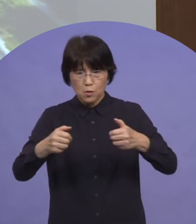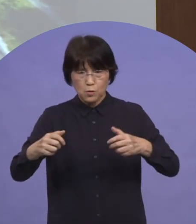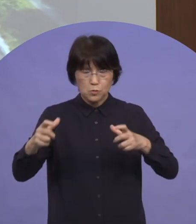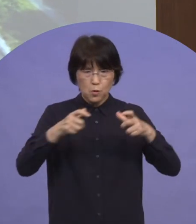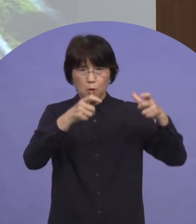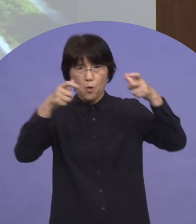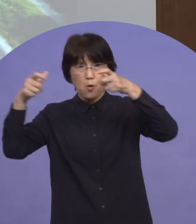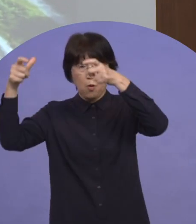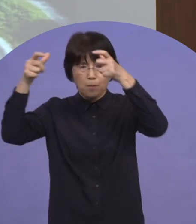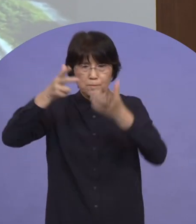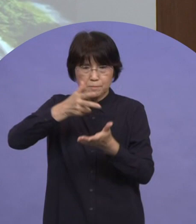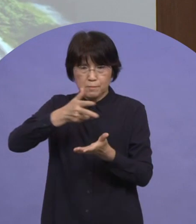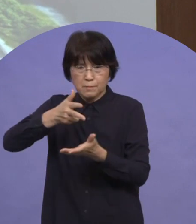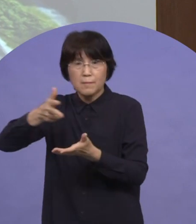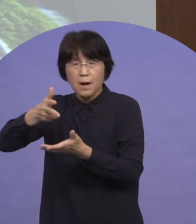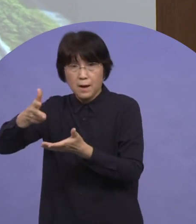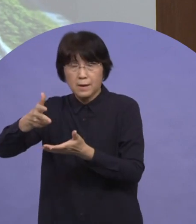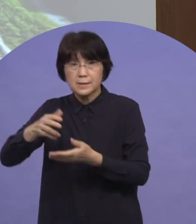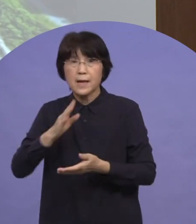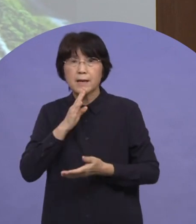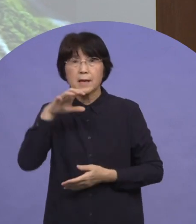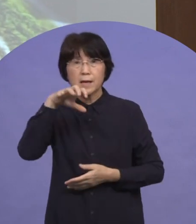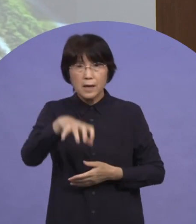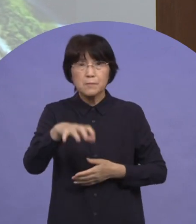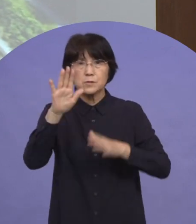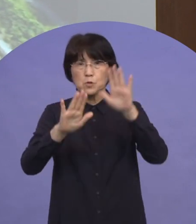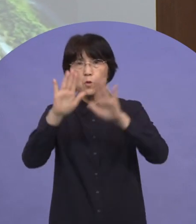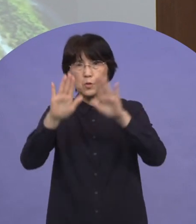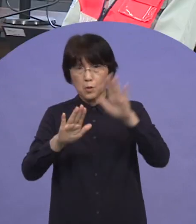況を共有しました。